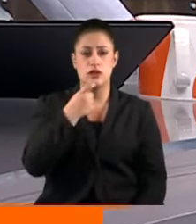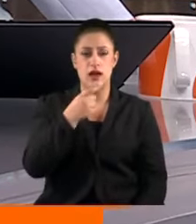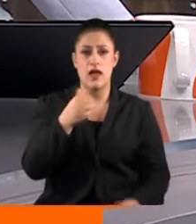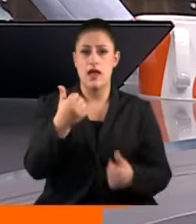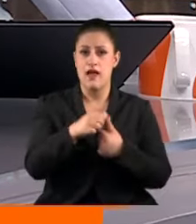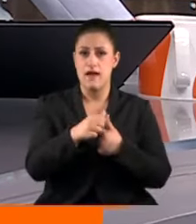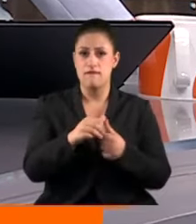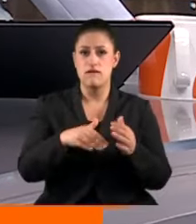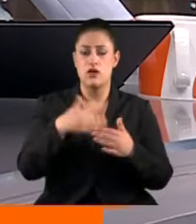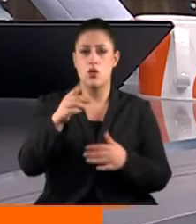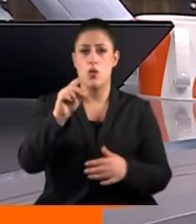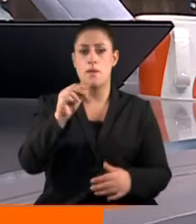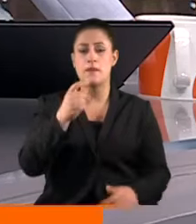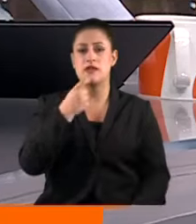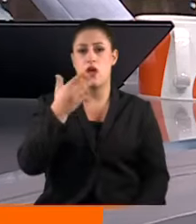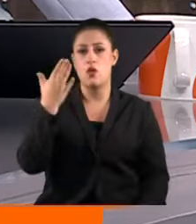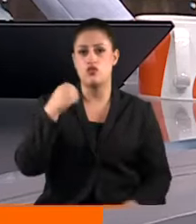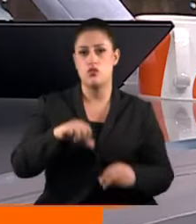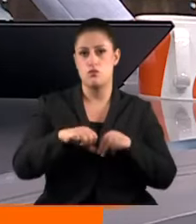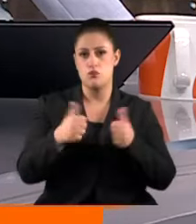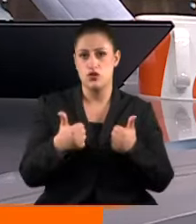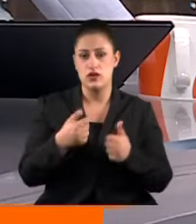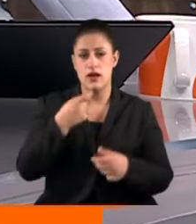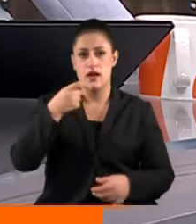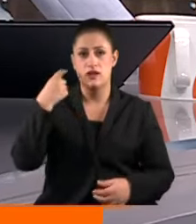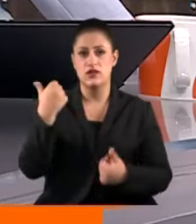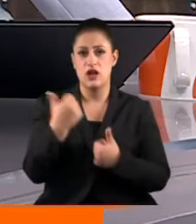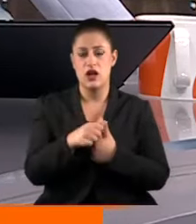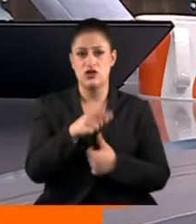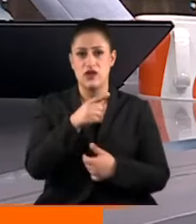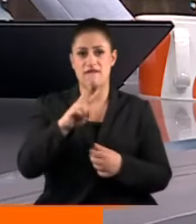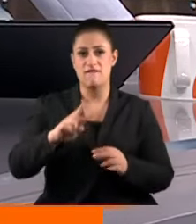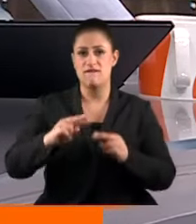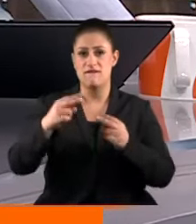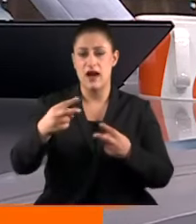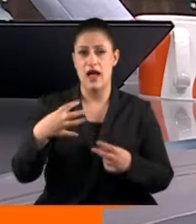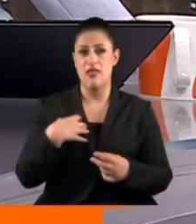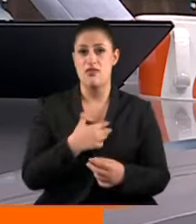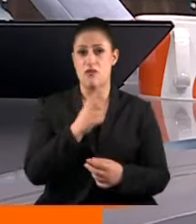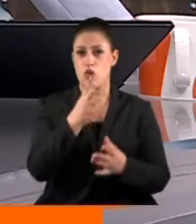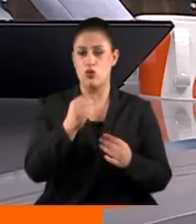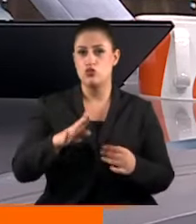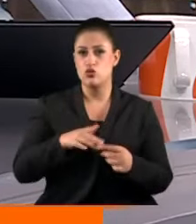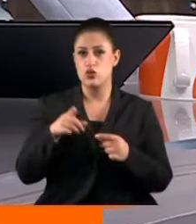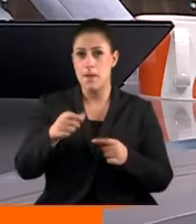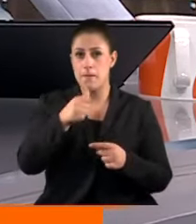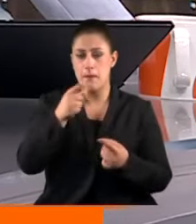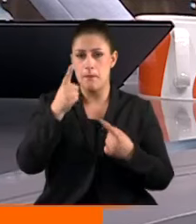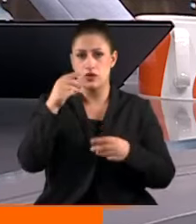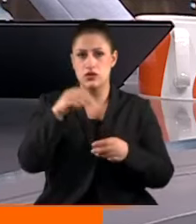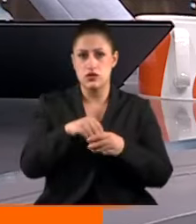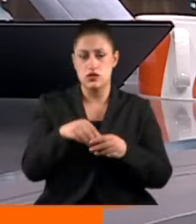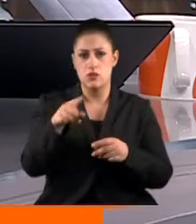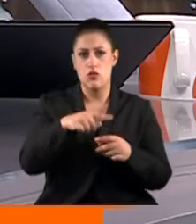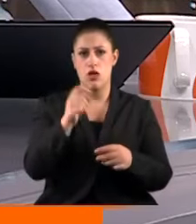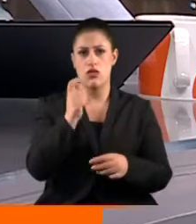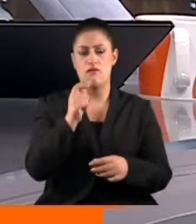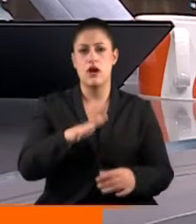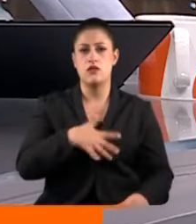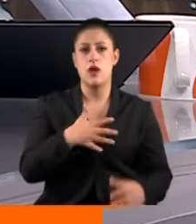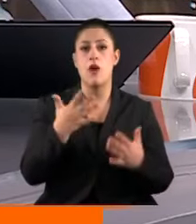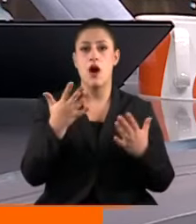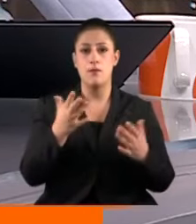evliliğin ardından 11 sene önce boşandı. Eski eşi velayeti annede olan çocuğuna babası baktığı için o günlerde nafaka istemedi